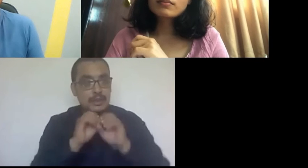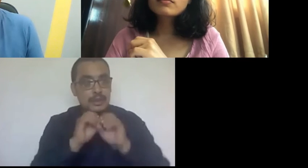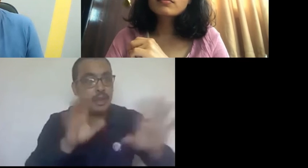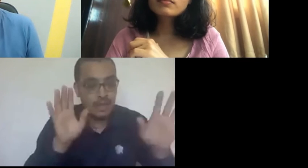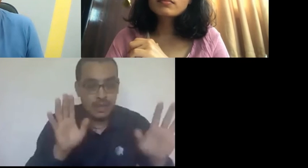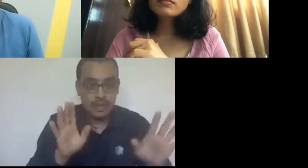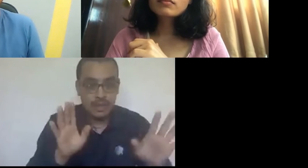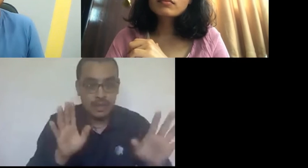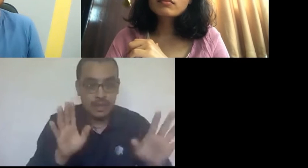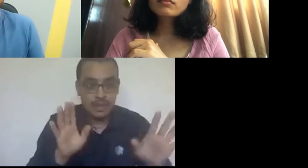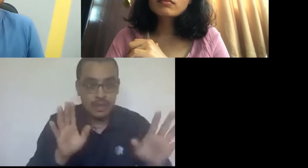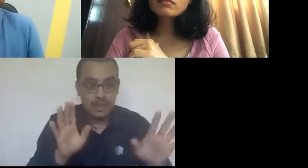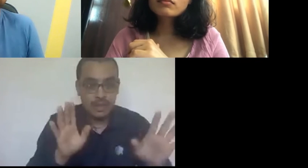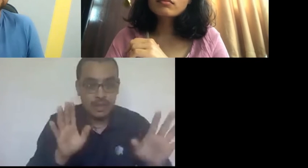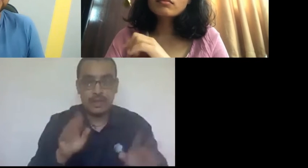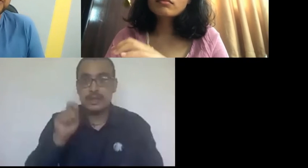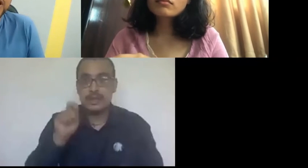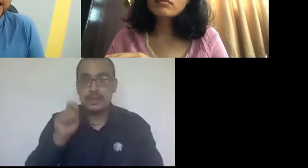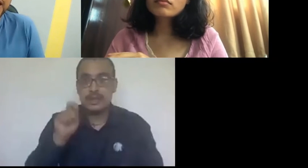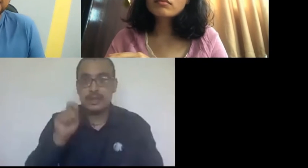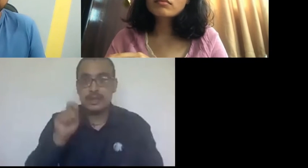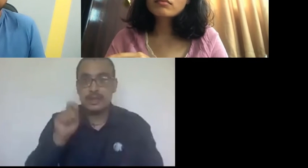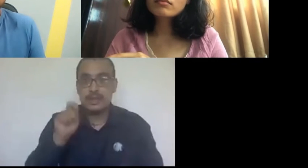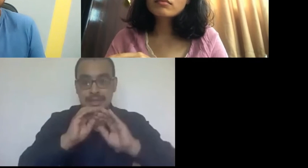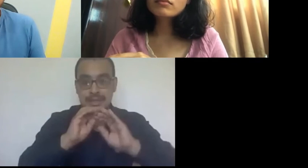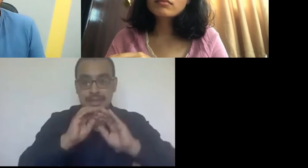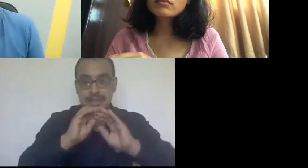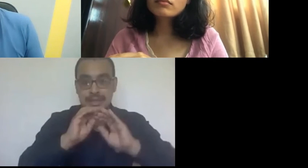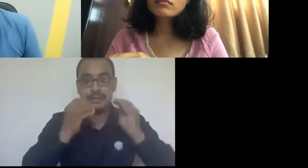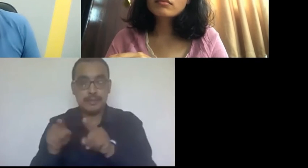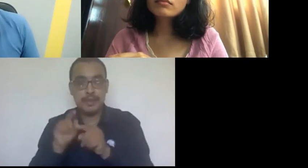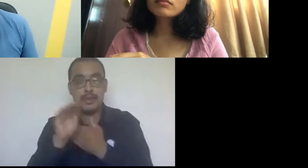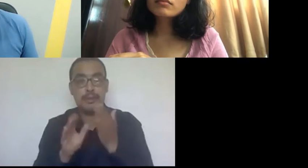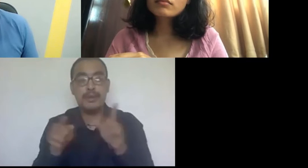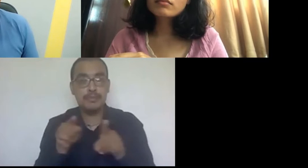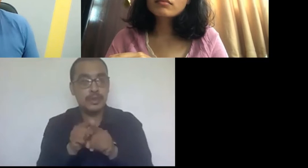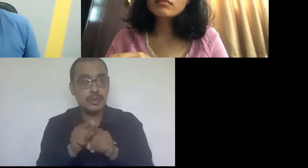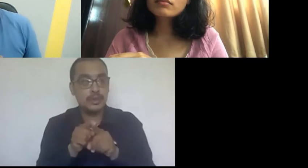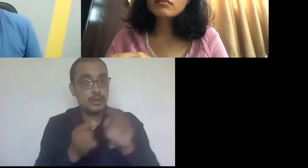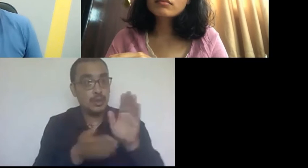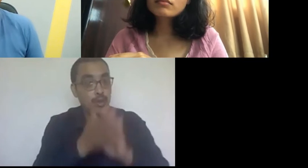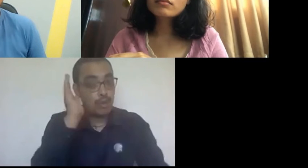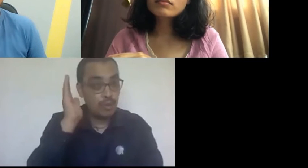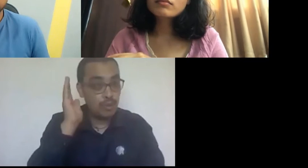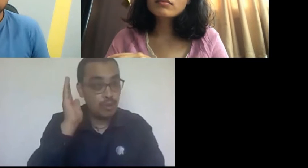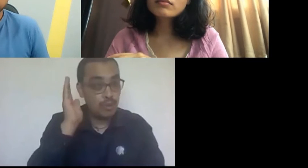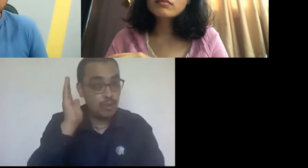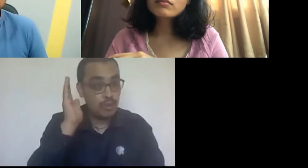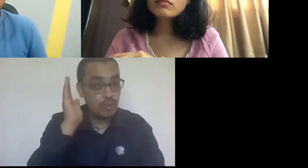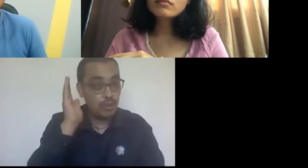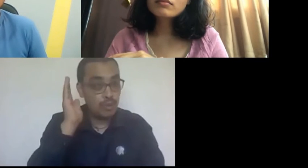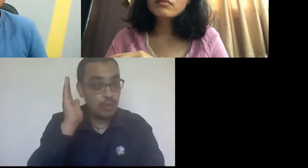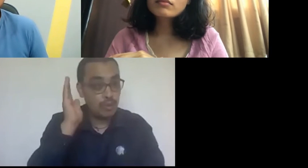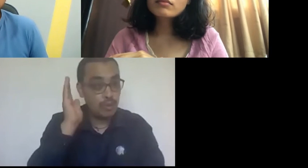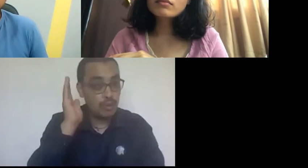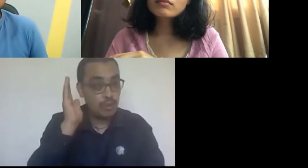कुराहरू पनि यदि यसरी सोसियल मिडियामा नजानिदो तरिकाले जानी. र त्यस्तै गरिकन एउटा साथीले भन्नुभएको थियो, जुमको क्लास